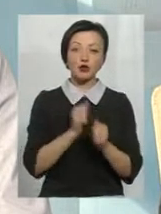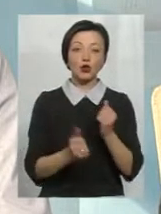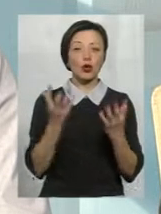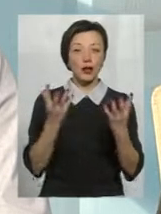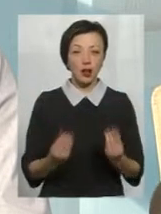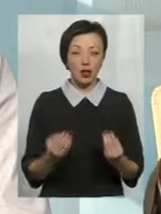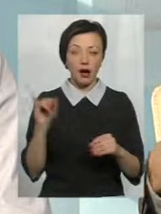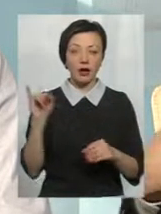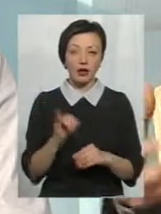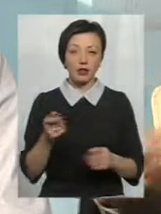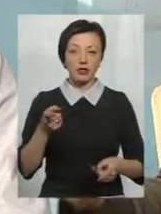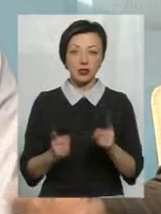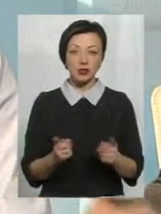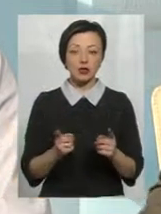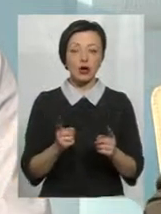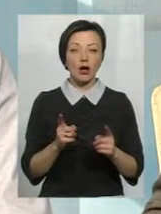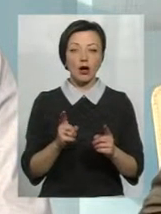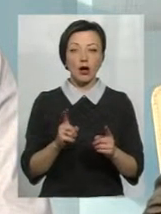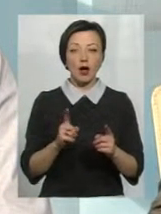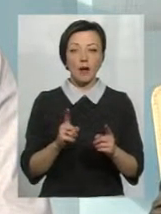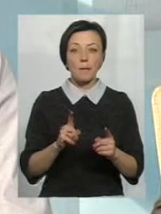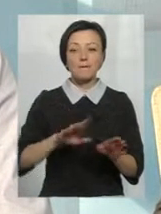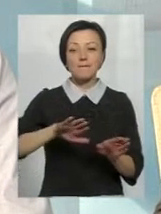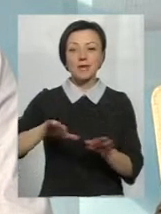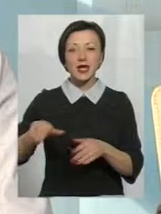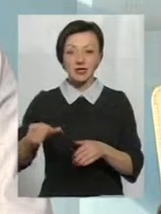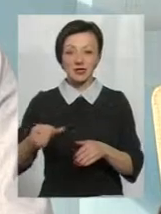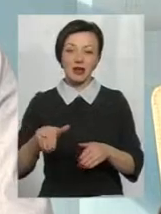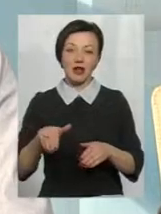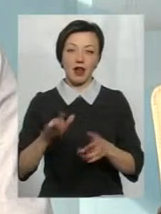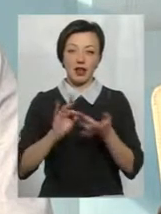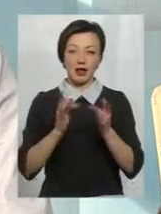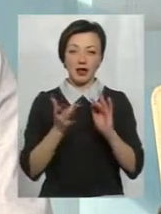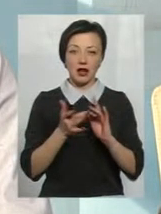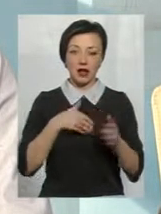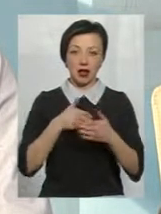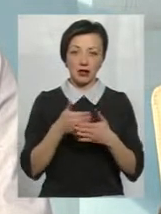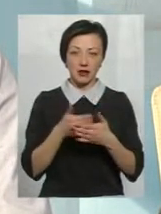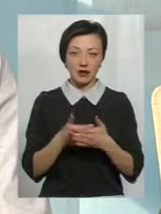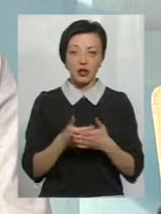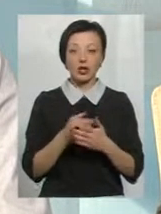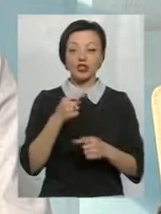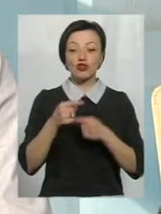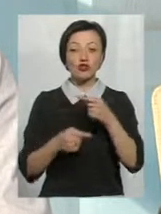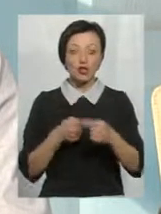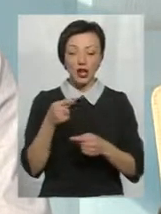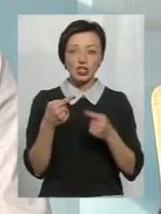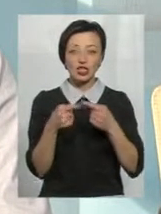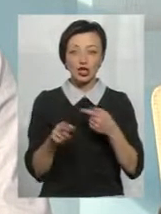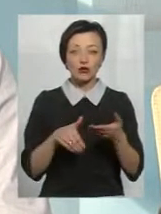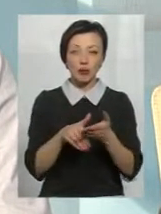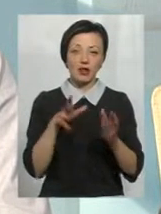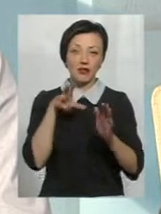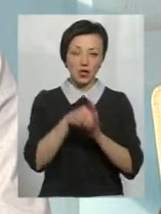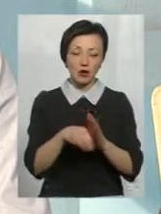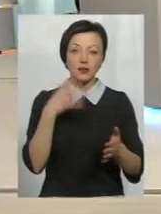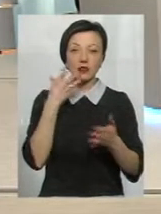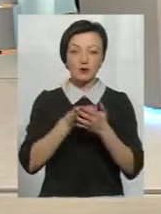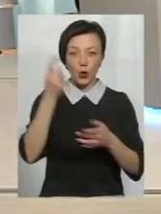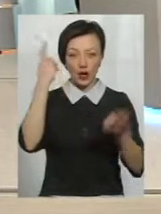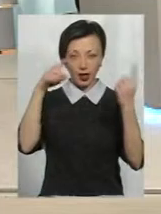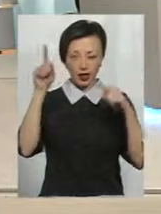і дійсно перейти в офлайн режим активізму і намагатися через інші інструменти додаткові втілювати свої ідеї.